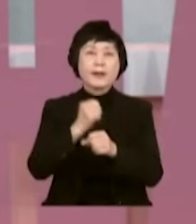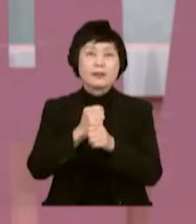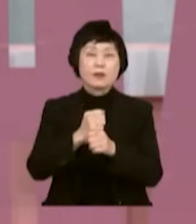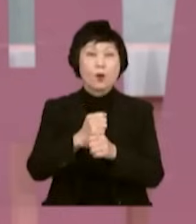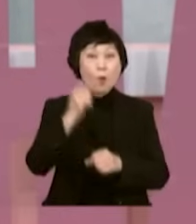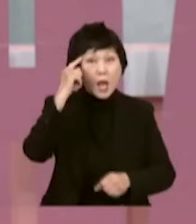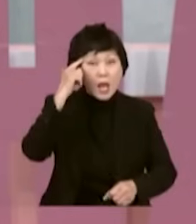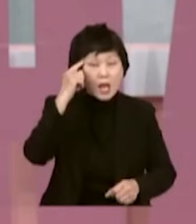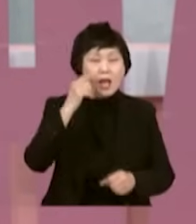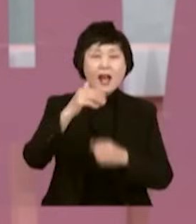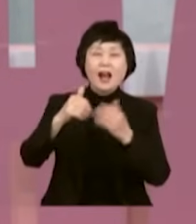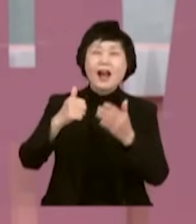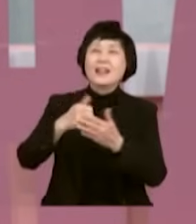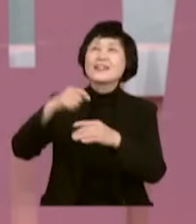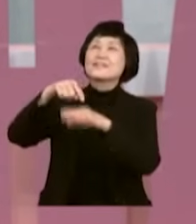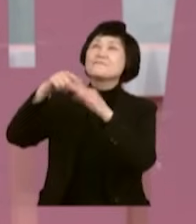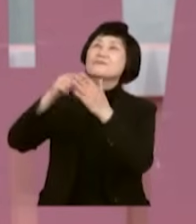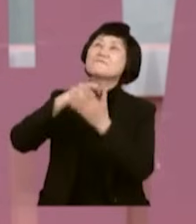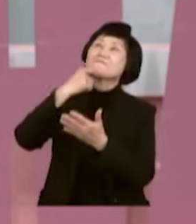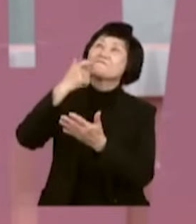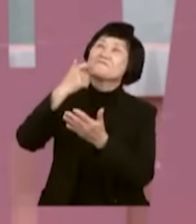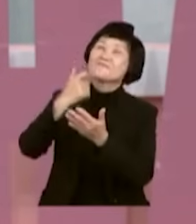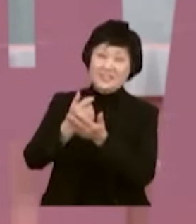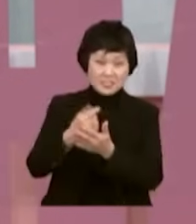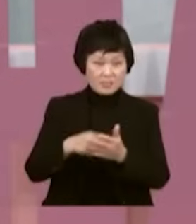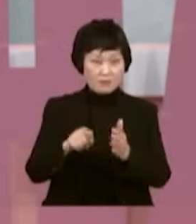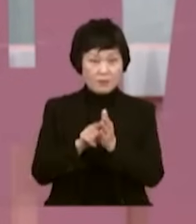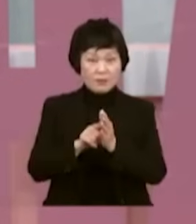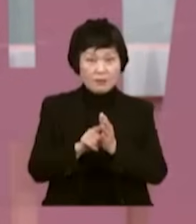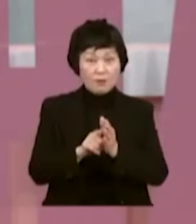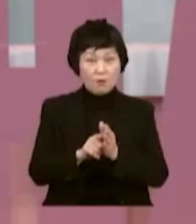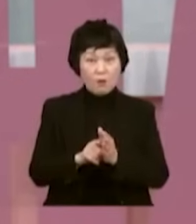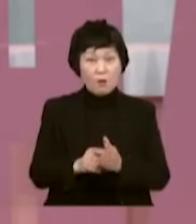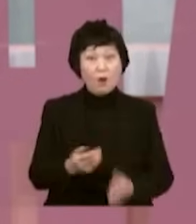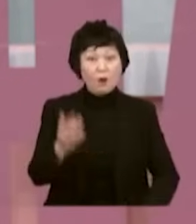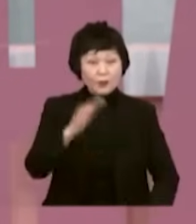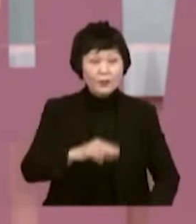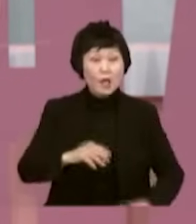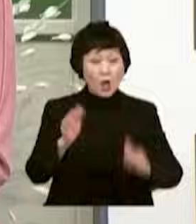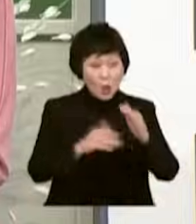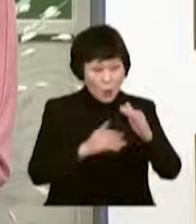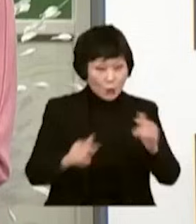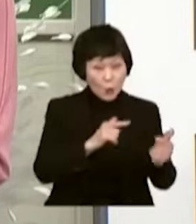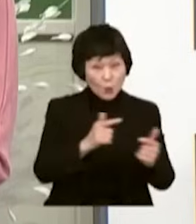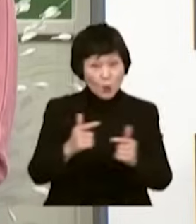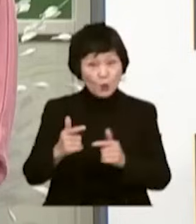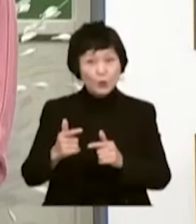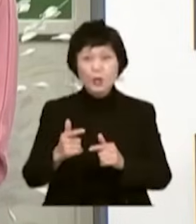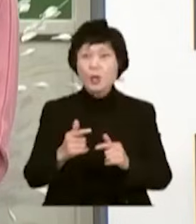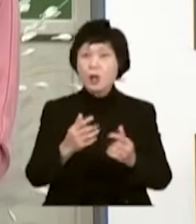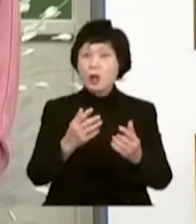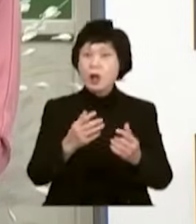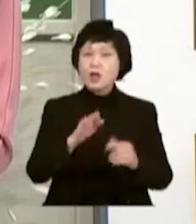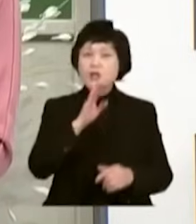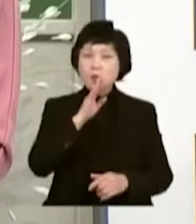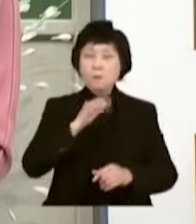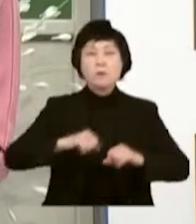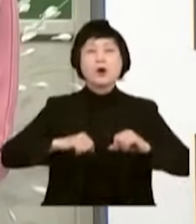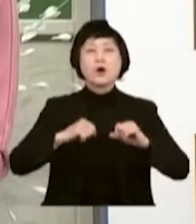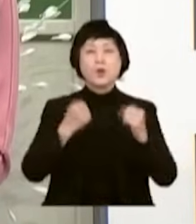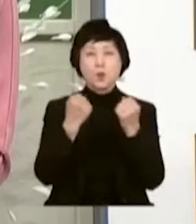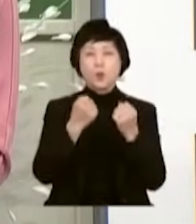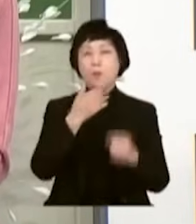교회 성도님들 얼마나 순종을 빨리 하는지 예. 교회에서 그 헌금을 영으로 만들어놨더라고요. 정말요? 재정을? 네, 영으로 만들어놨더라고요. 그냥 벌써